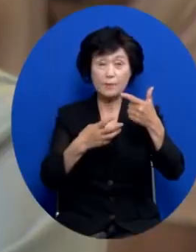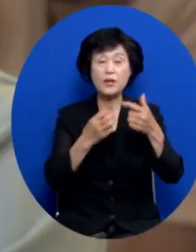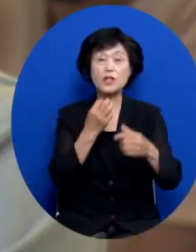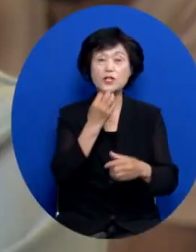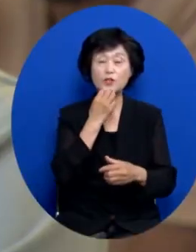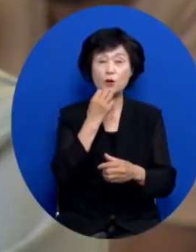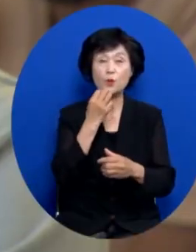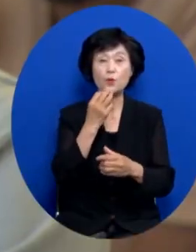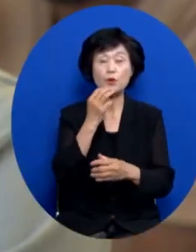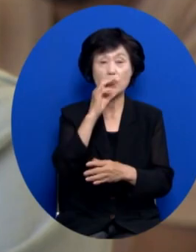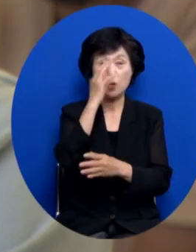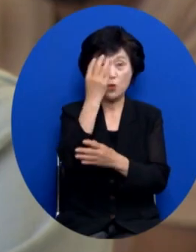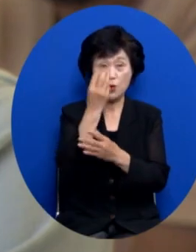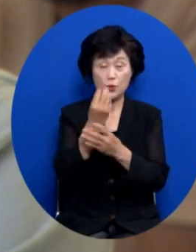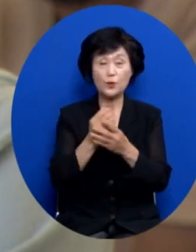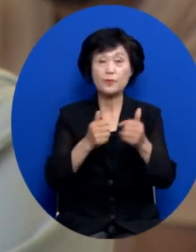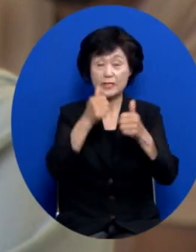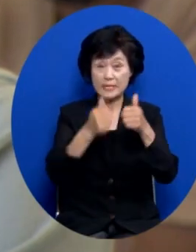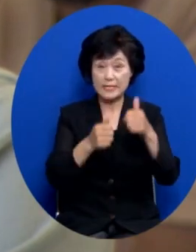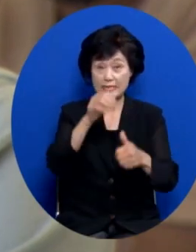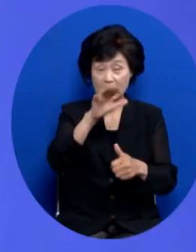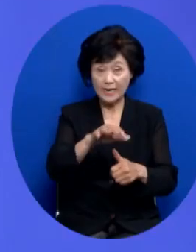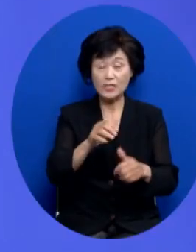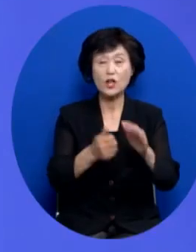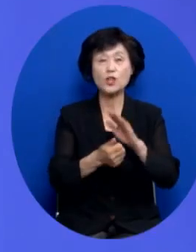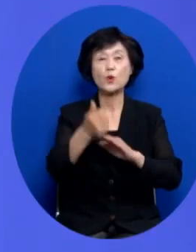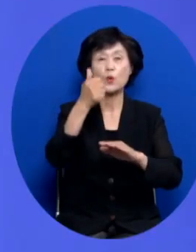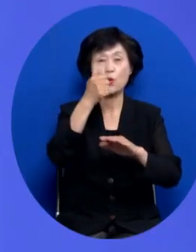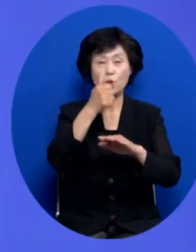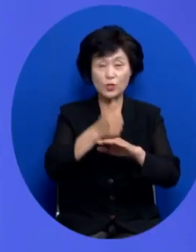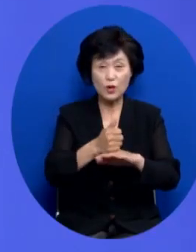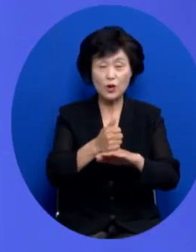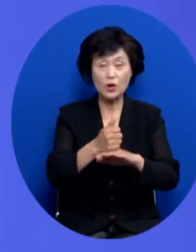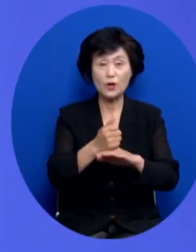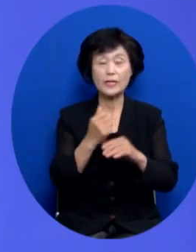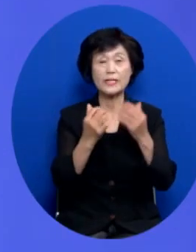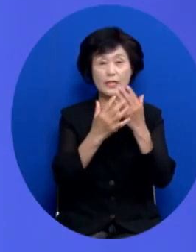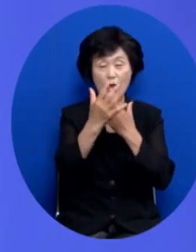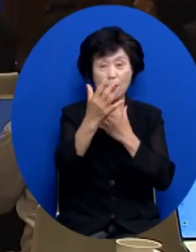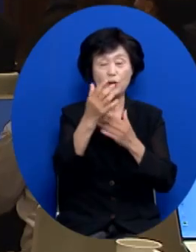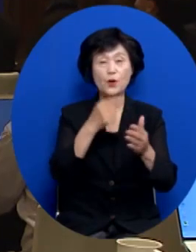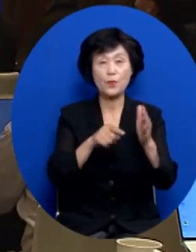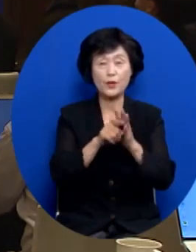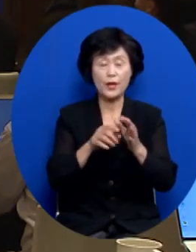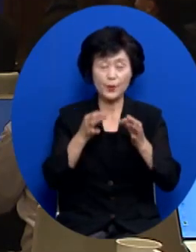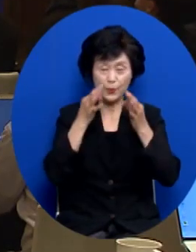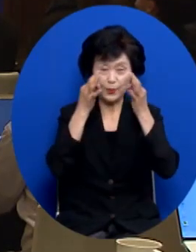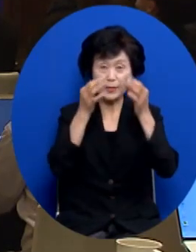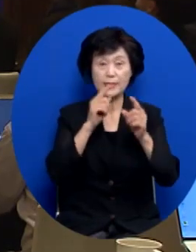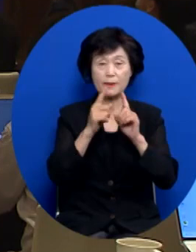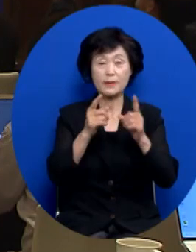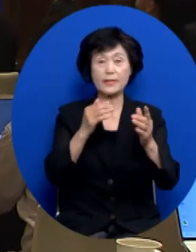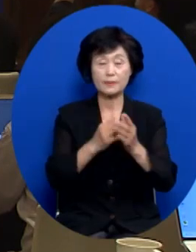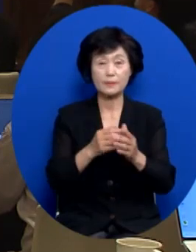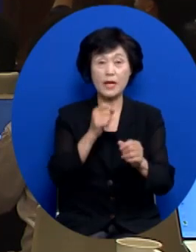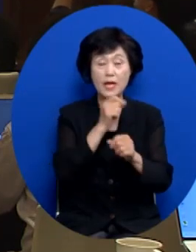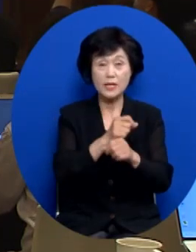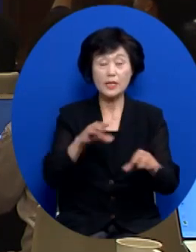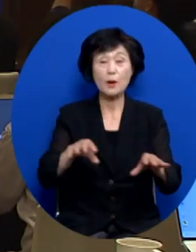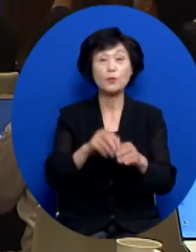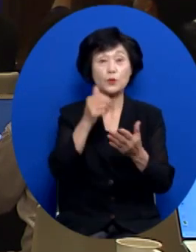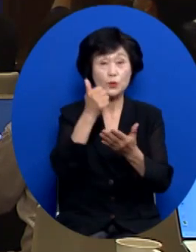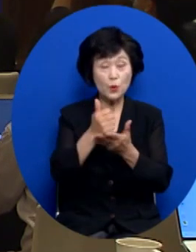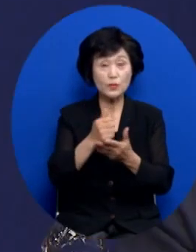열릴 기념대회의 성공적인 개최를 위해 최선을 다하겠다고 밝혔습니다. 박동찬 사무총장의 사회로